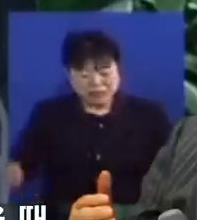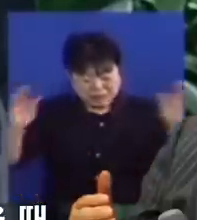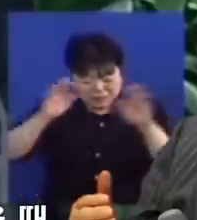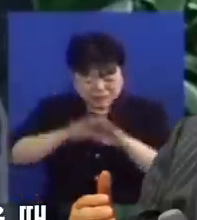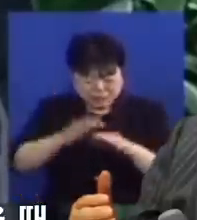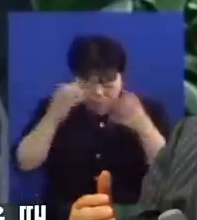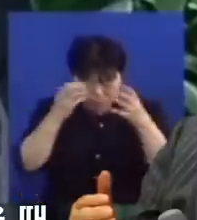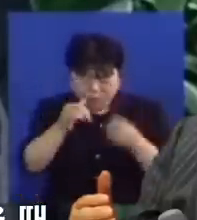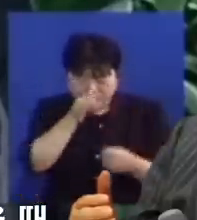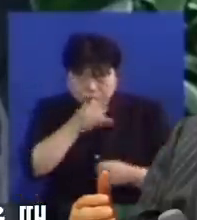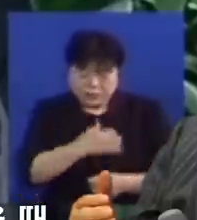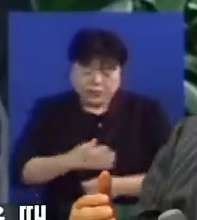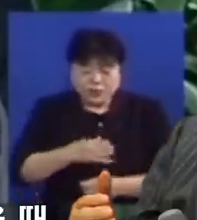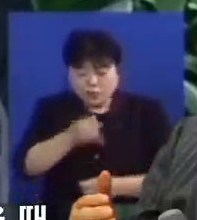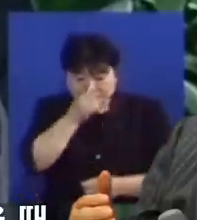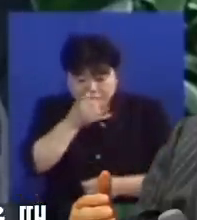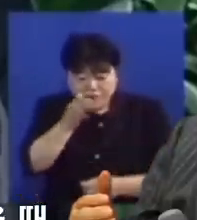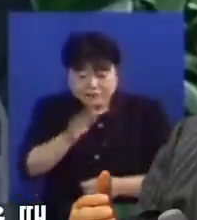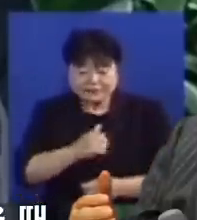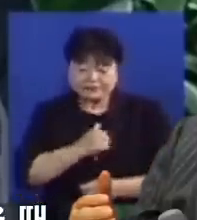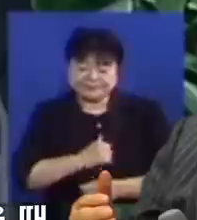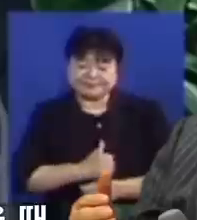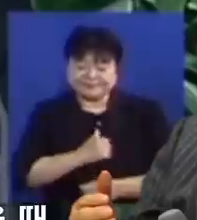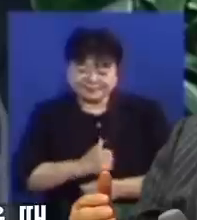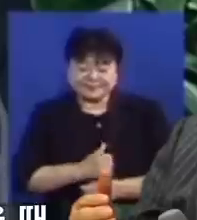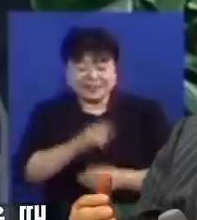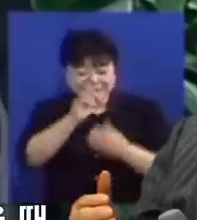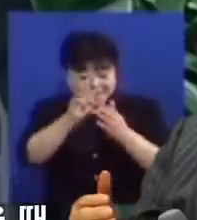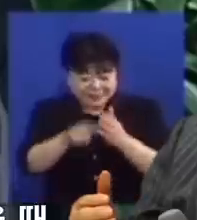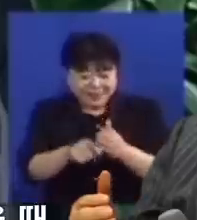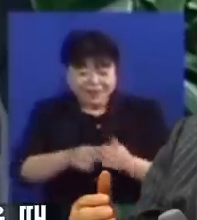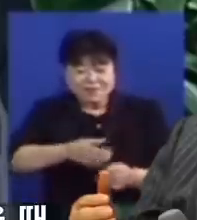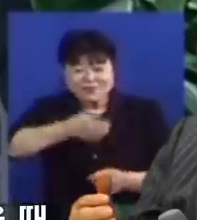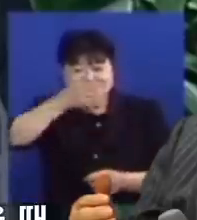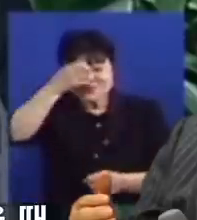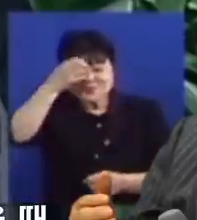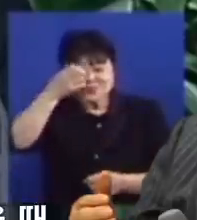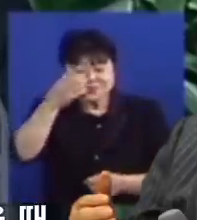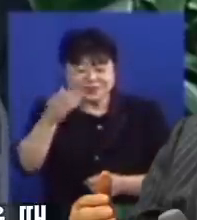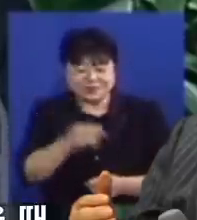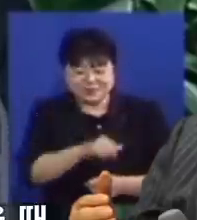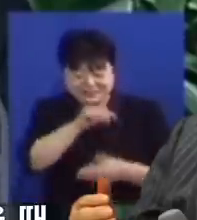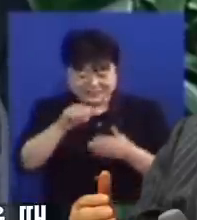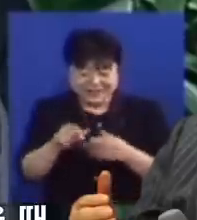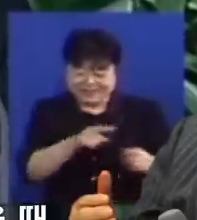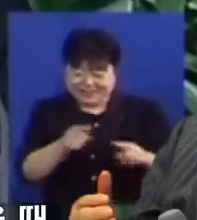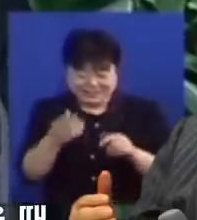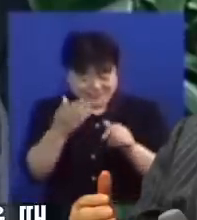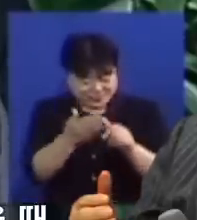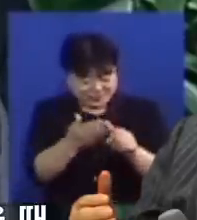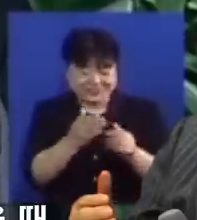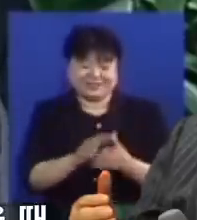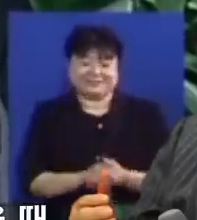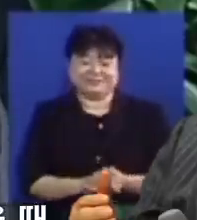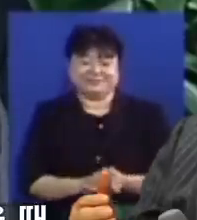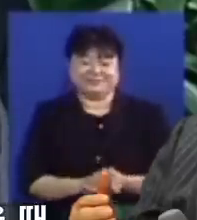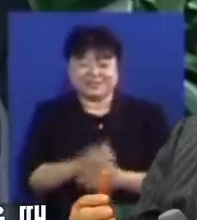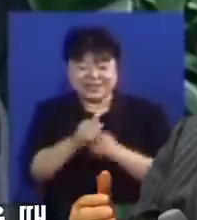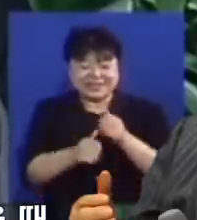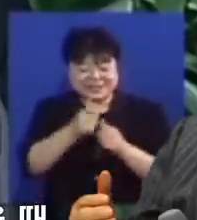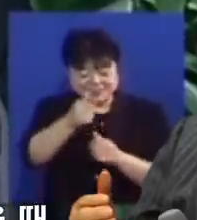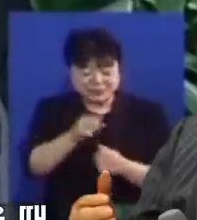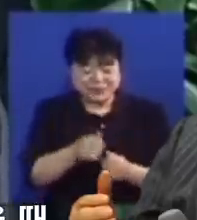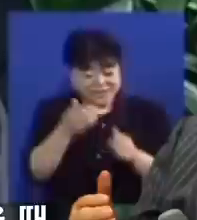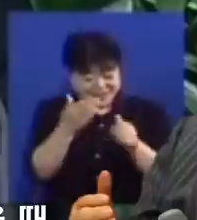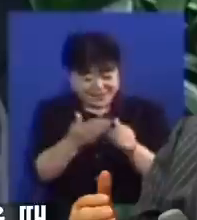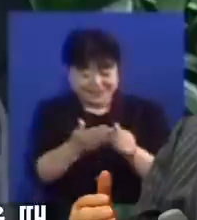캄캄하고 고통스럽고 괴로워도 참고 견디면 꿈이 여러분의 인생을 다스리게 되는 것입니다. 하나님은